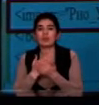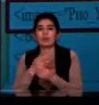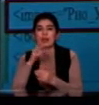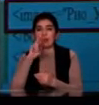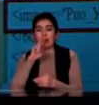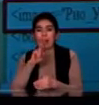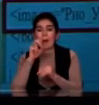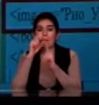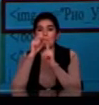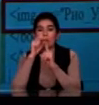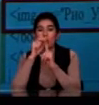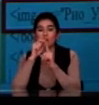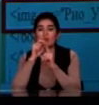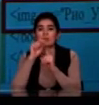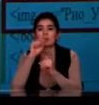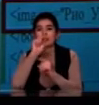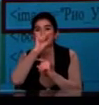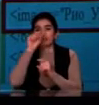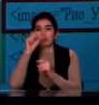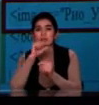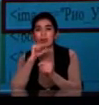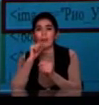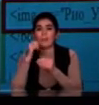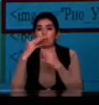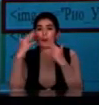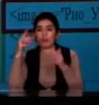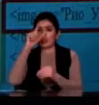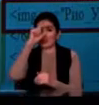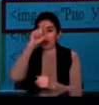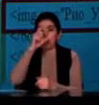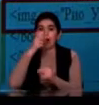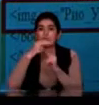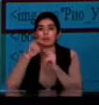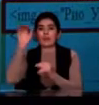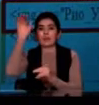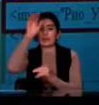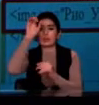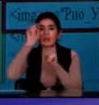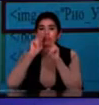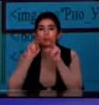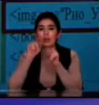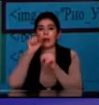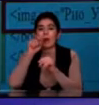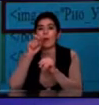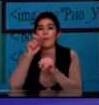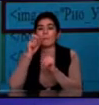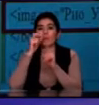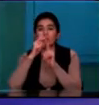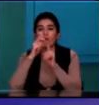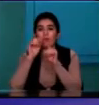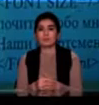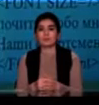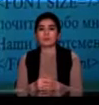видите, на строке самая большая, поэтому верхняя граница именно к этой букве